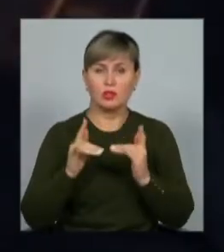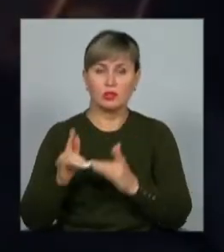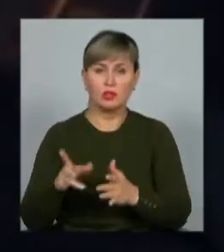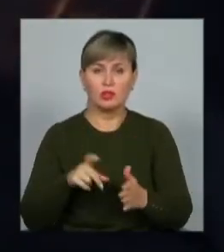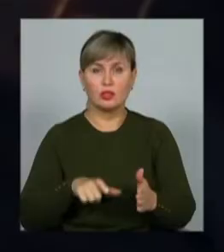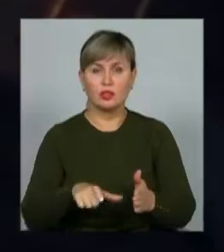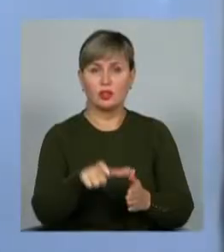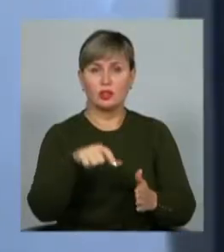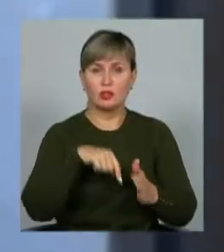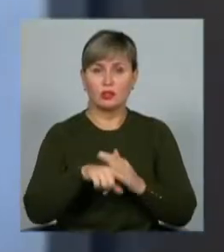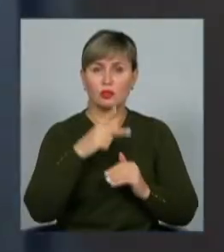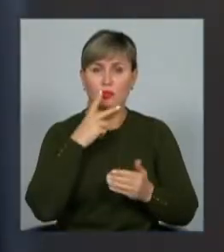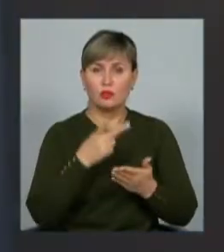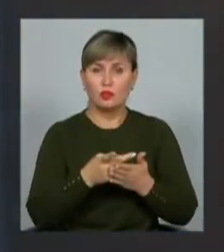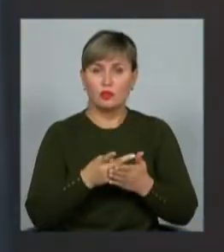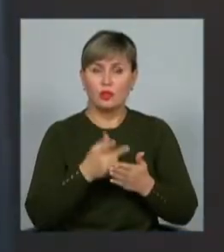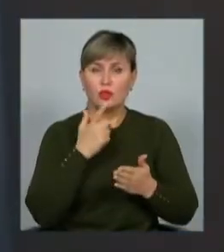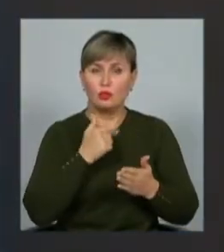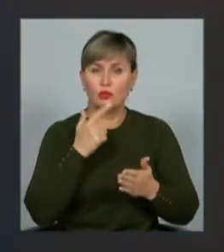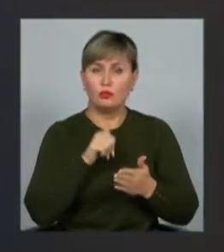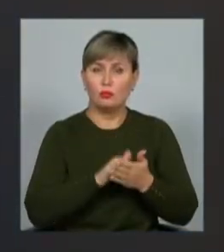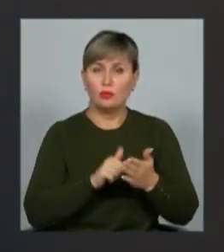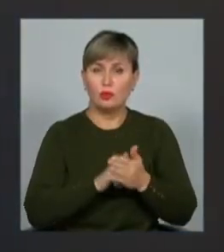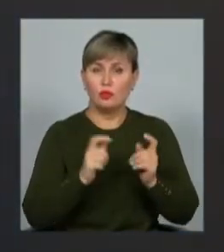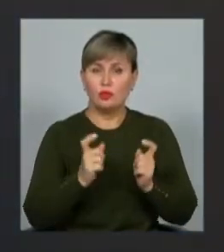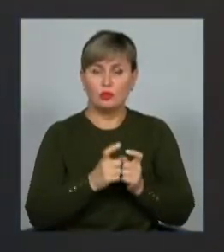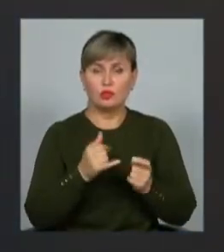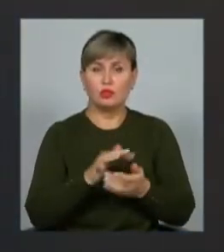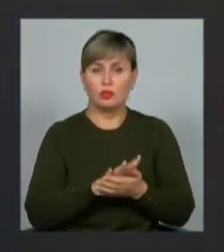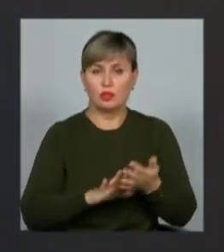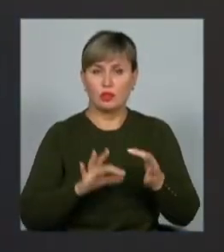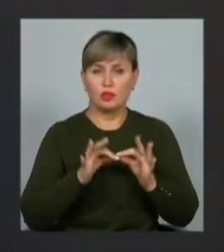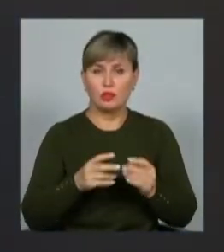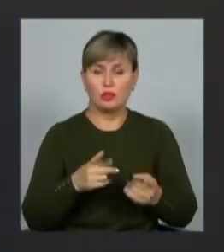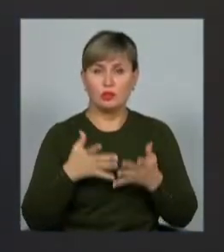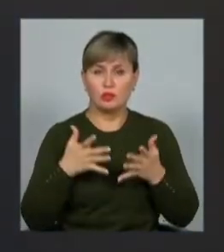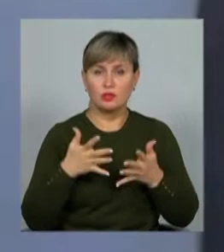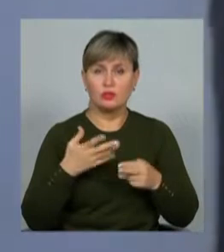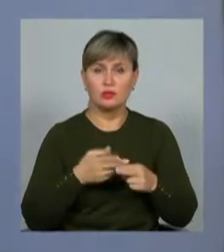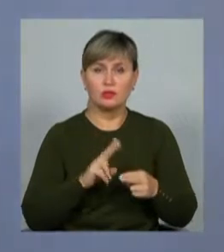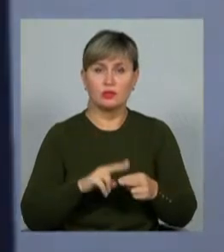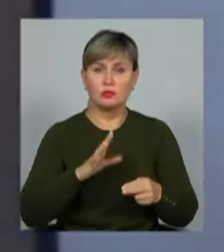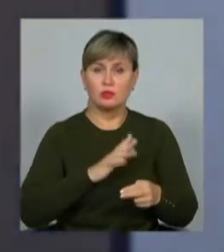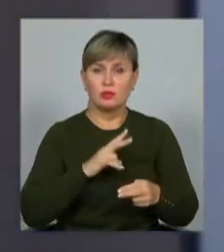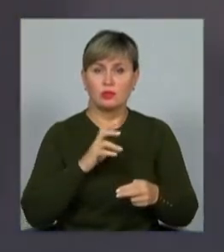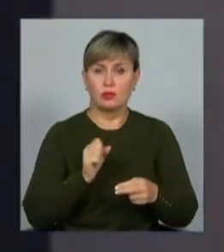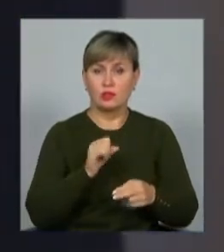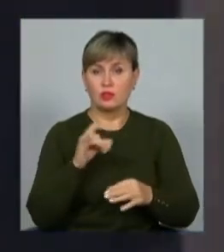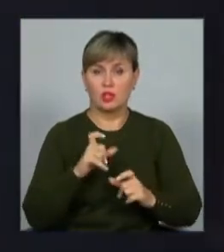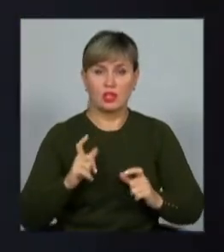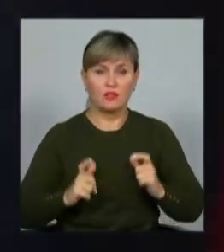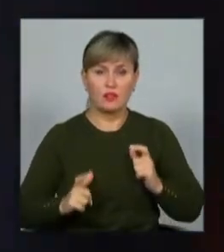дороге стражи порядка увидели следы крови. Причины конфликта выясняются. По одной из версий, потасовка произошла на почве